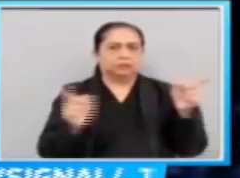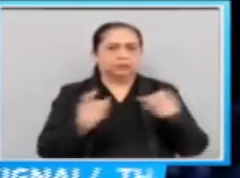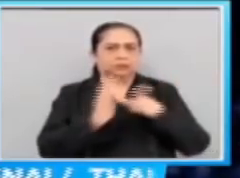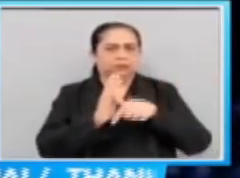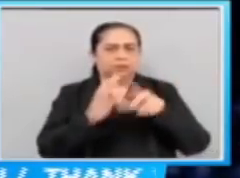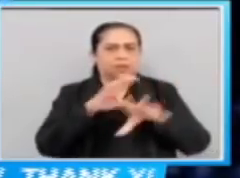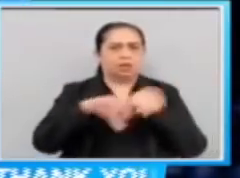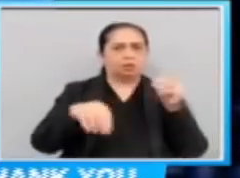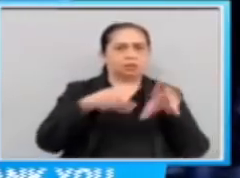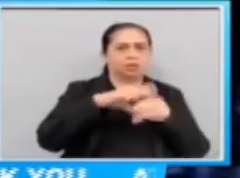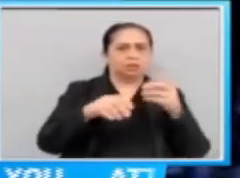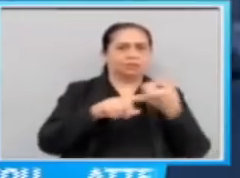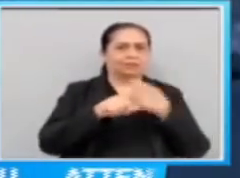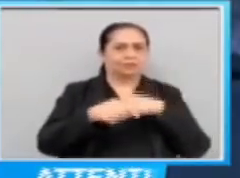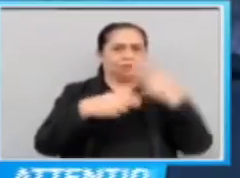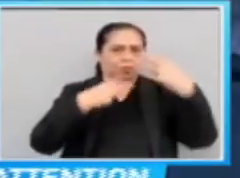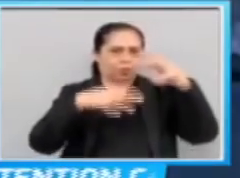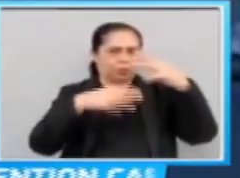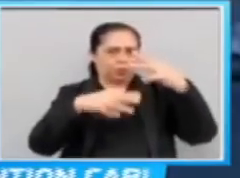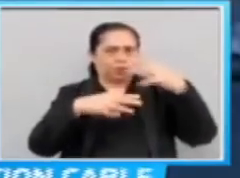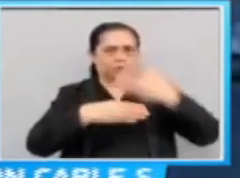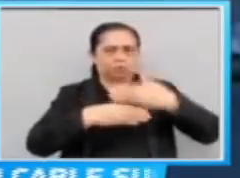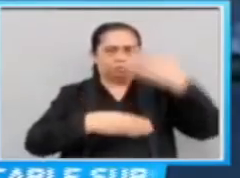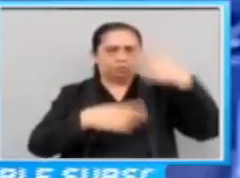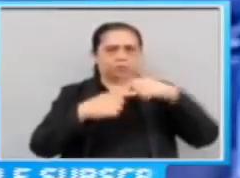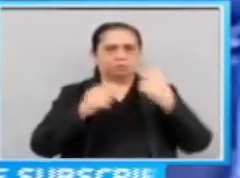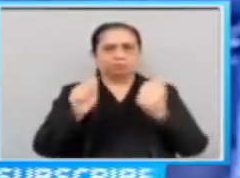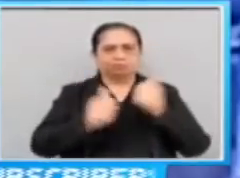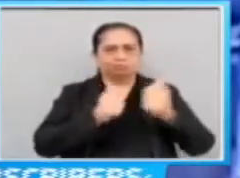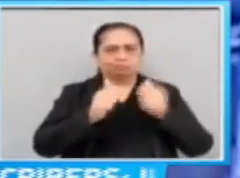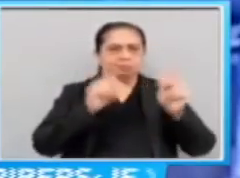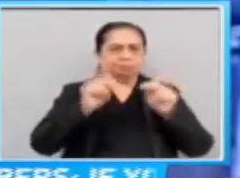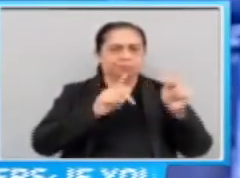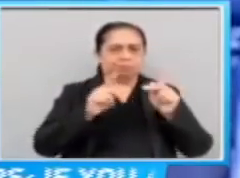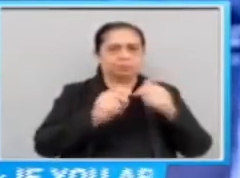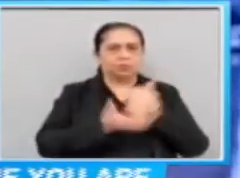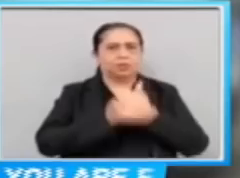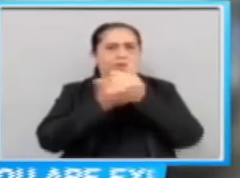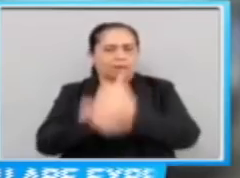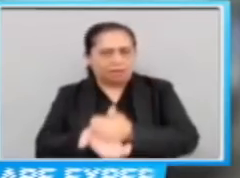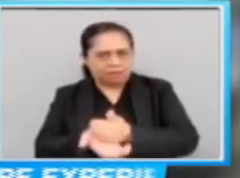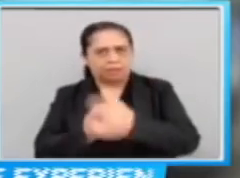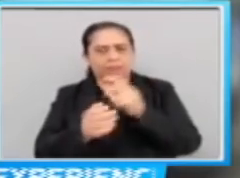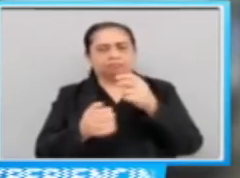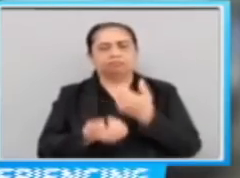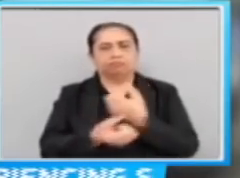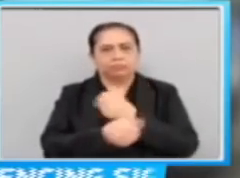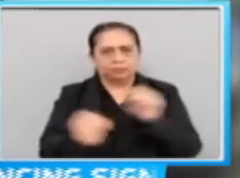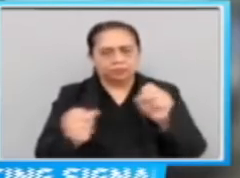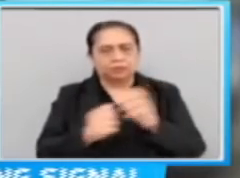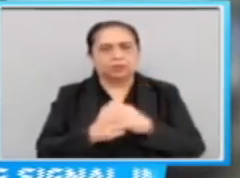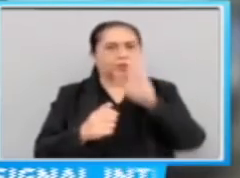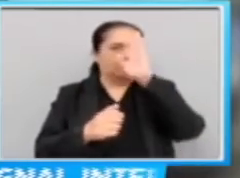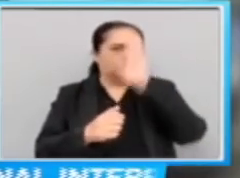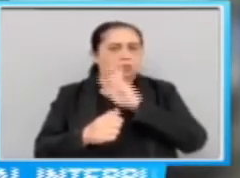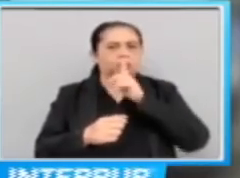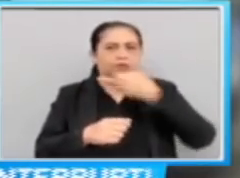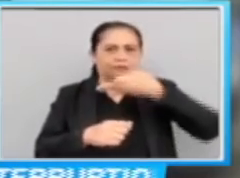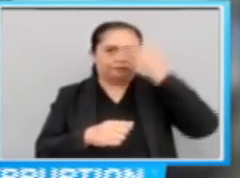ibang sakay mula sa bintana ng sasakyan. Nagtakbuhan na ang mga residente sa lugar para rumisponde at tumulong. Wasak na wasak ang harapan ng